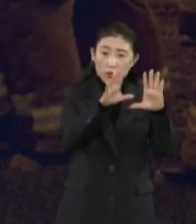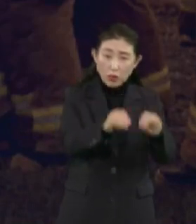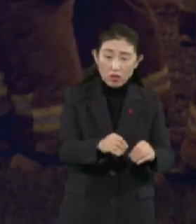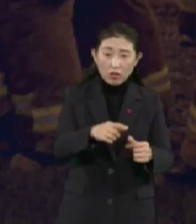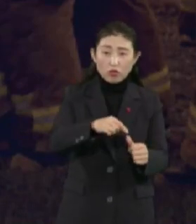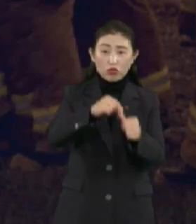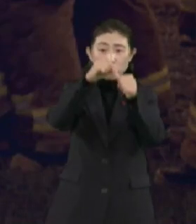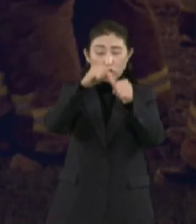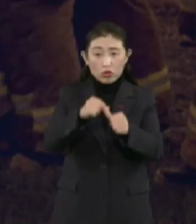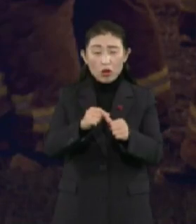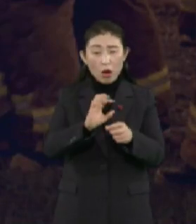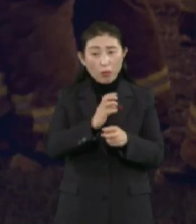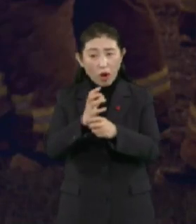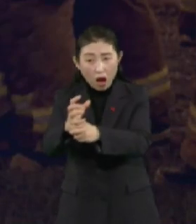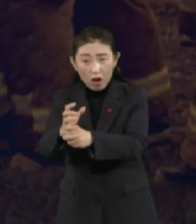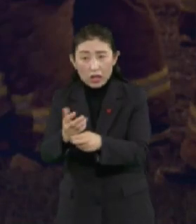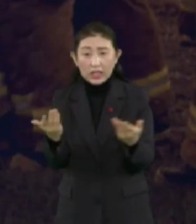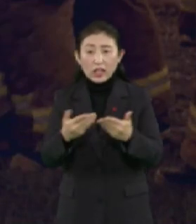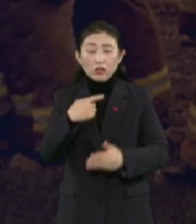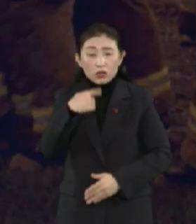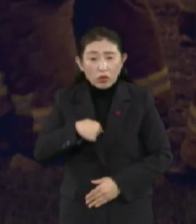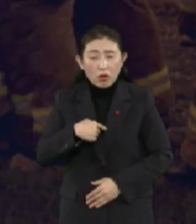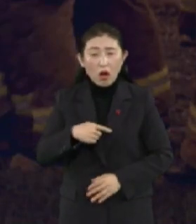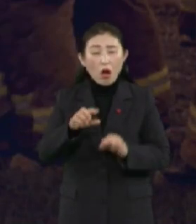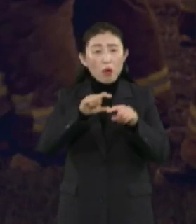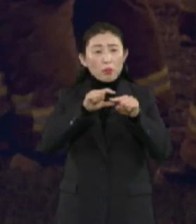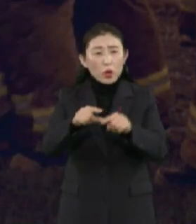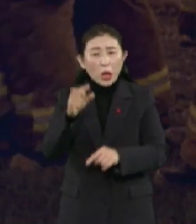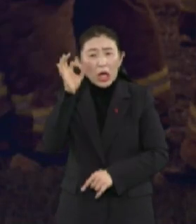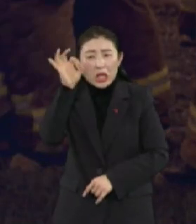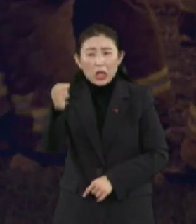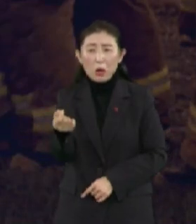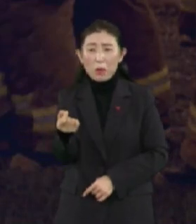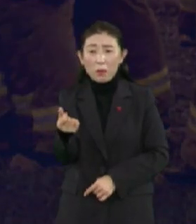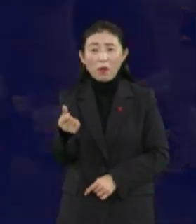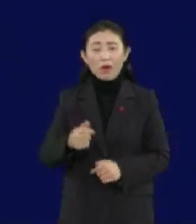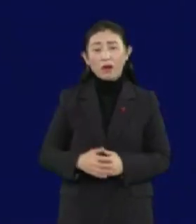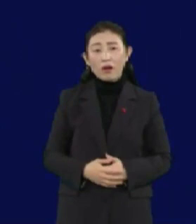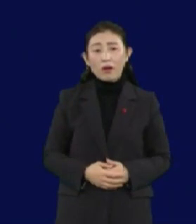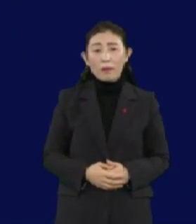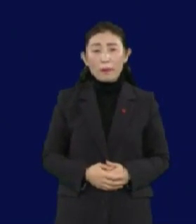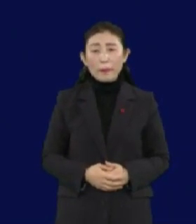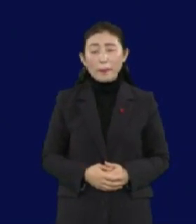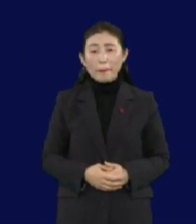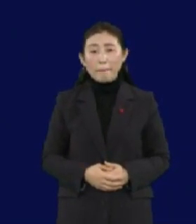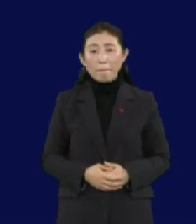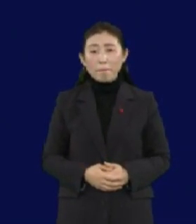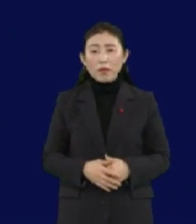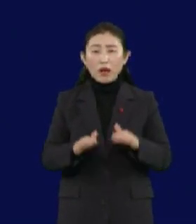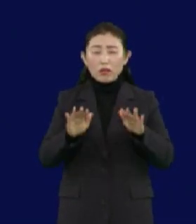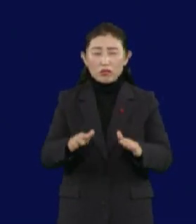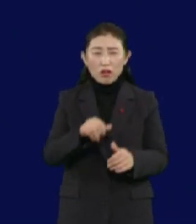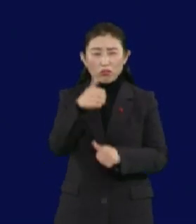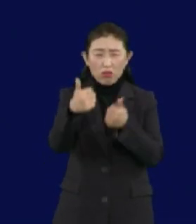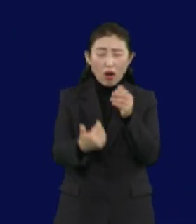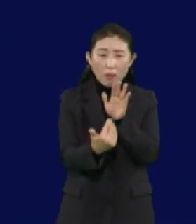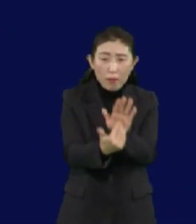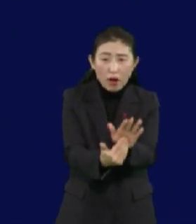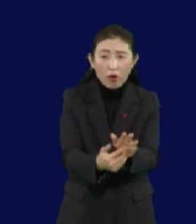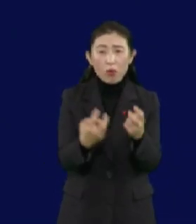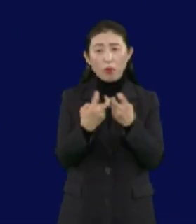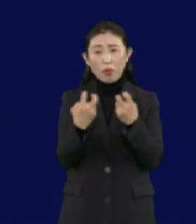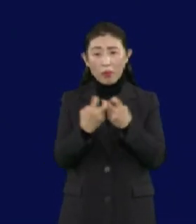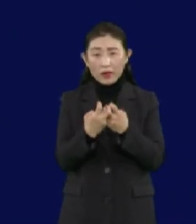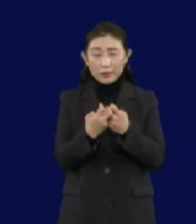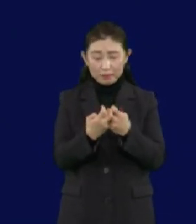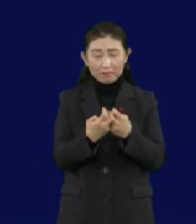구조, 구급 등 현장에서 근무한 경력은 평균 10개월에 불과했습니다. 비극을 막기 위해서